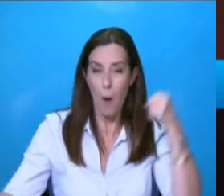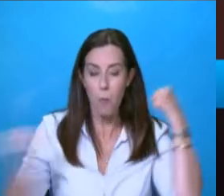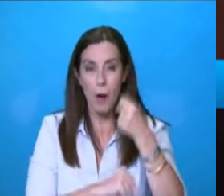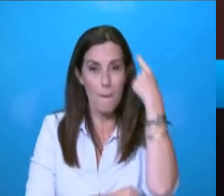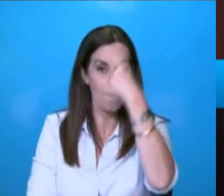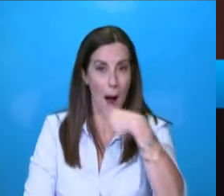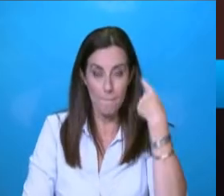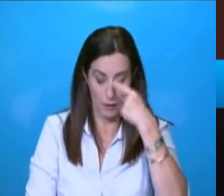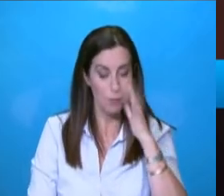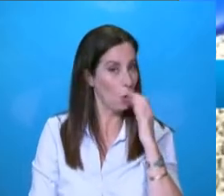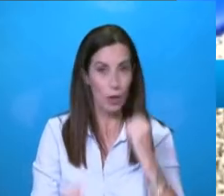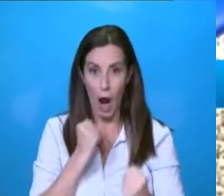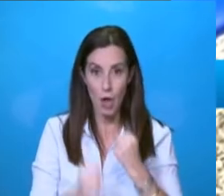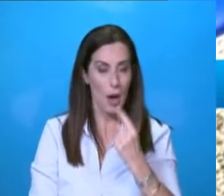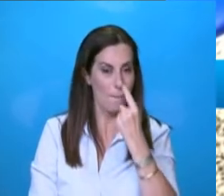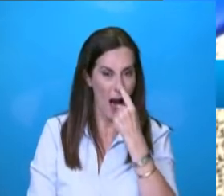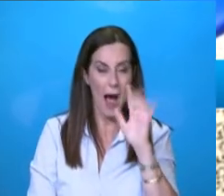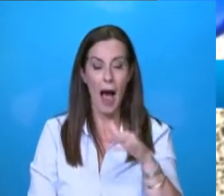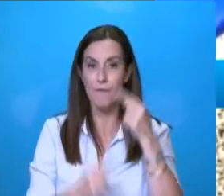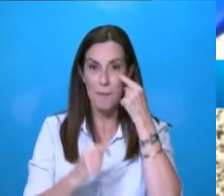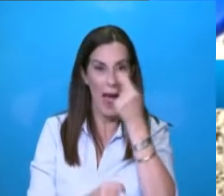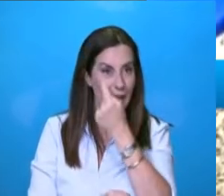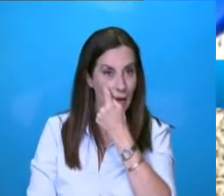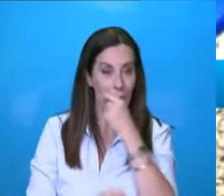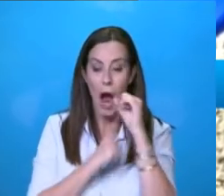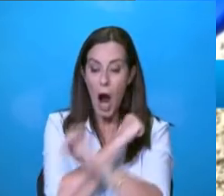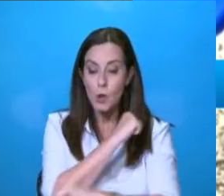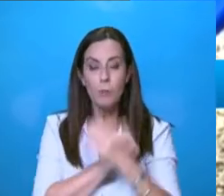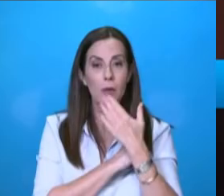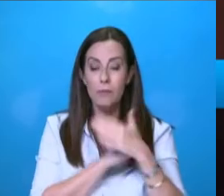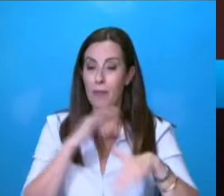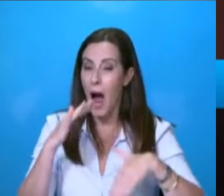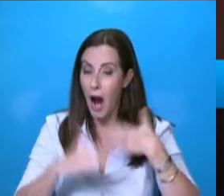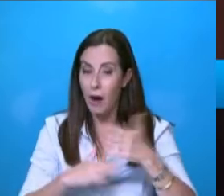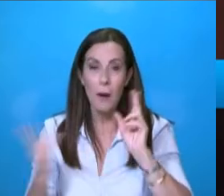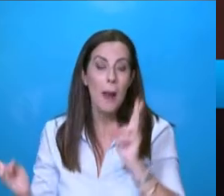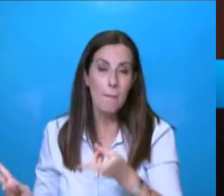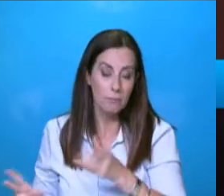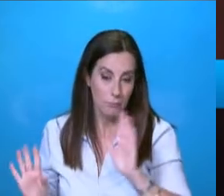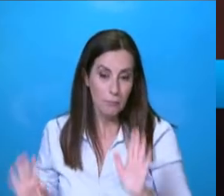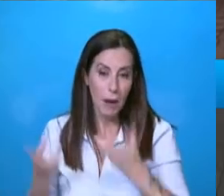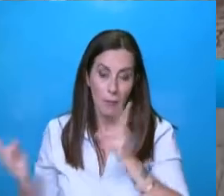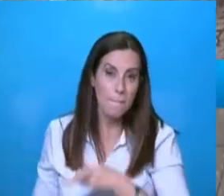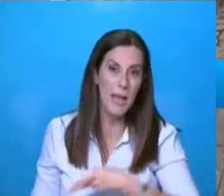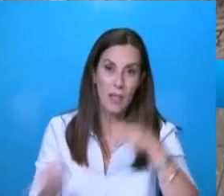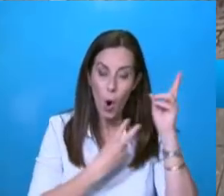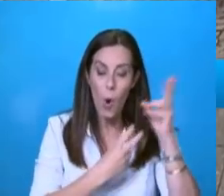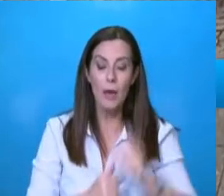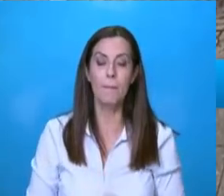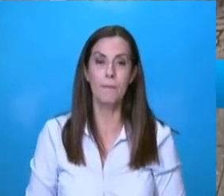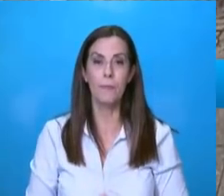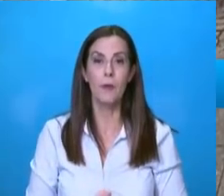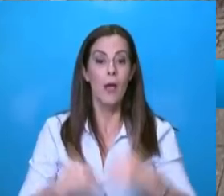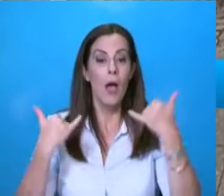עם חבלות מאוד קשות באף ובערובת העין. הסטודנטים הישראלים לאחר מכן מפונים לבית החולים.